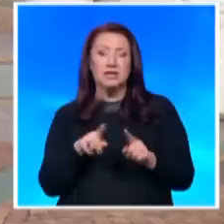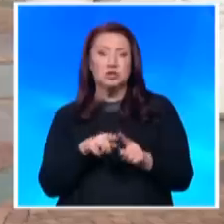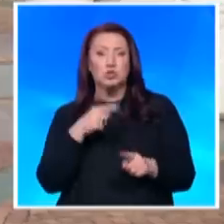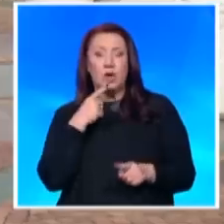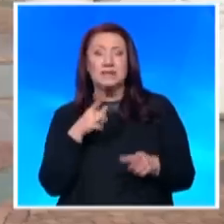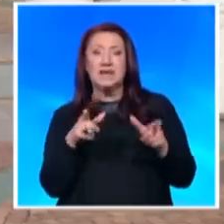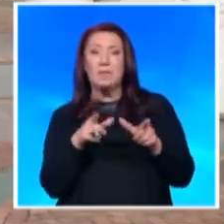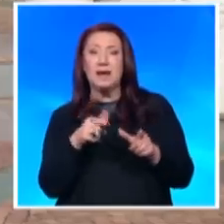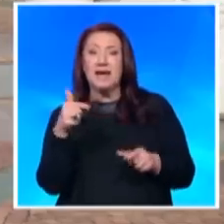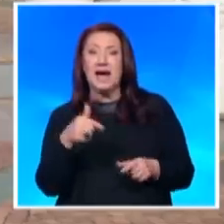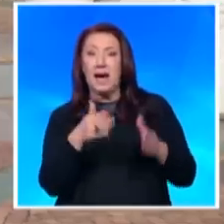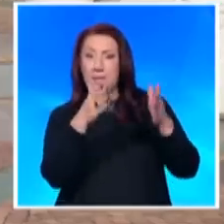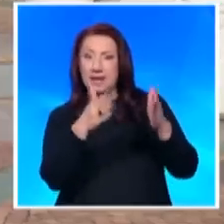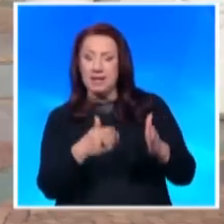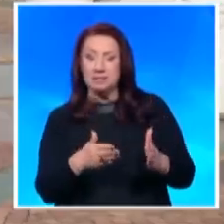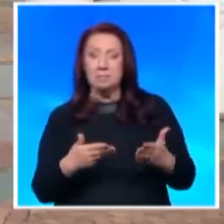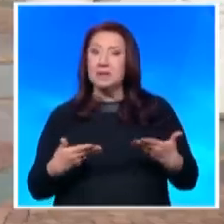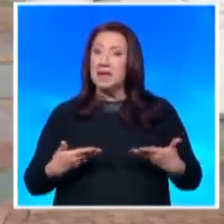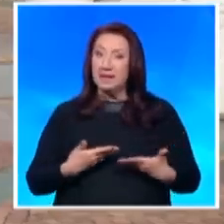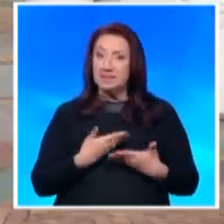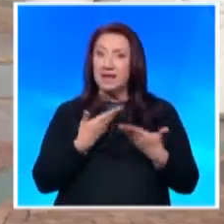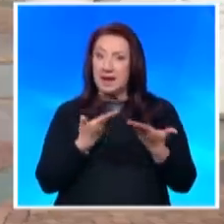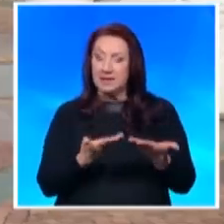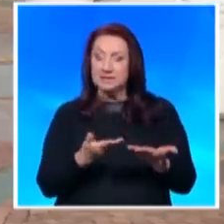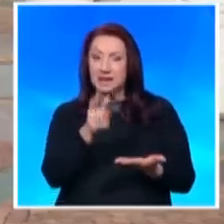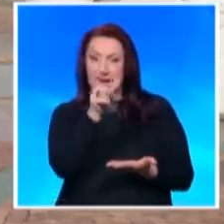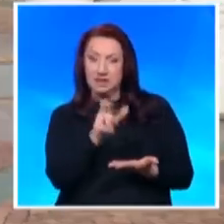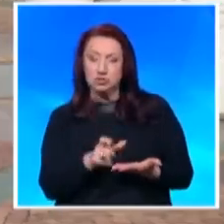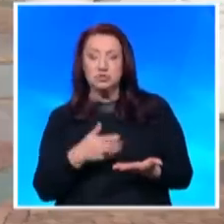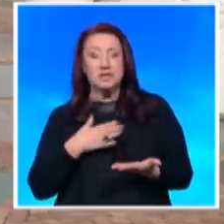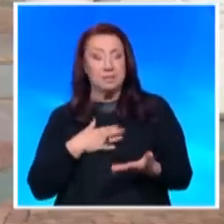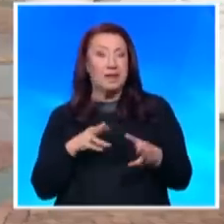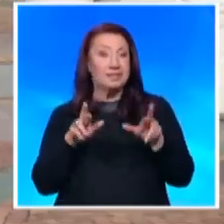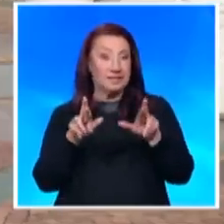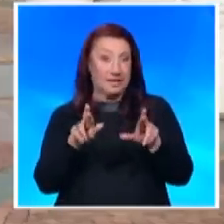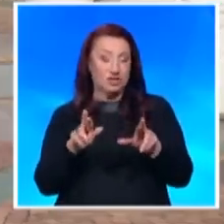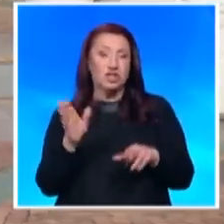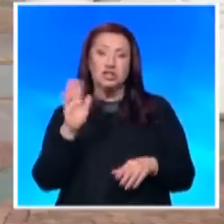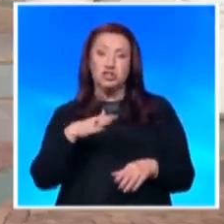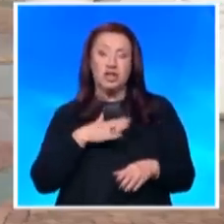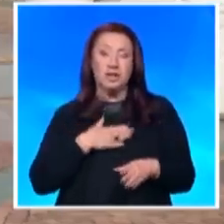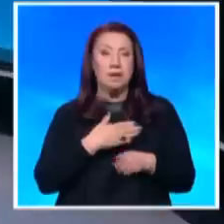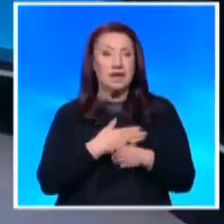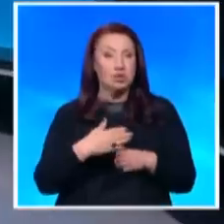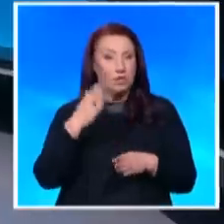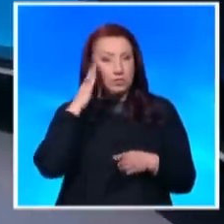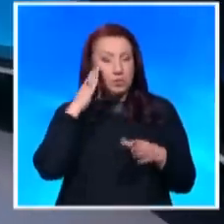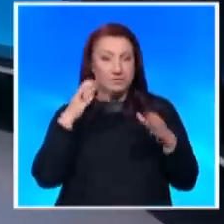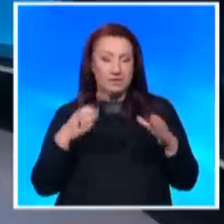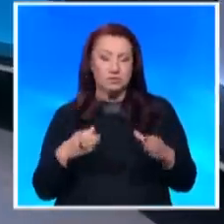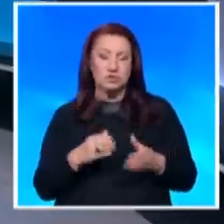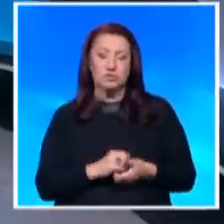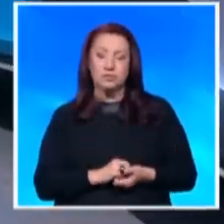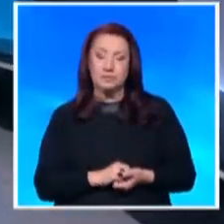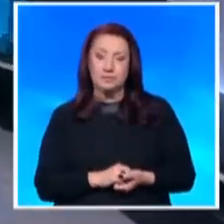цитирам, интересна и посочи, че е силно обнадежден от това да има редовно правителство. Ванина